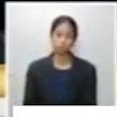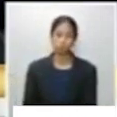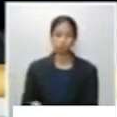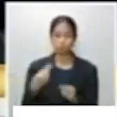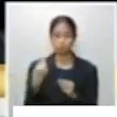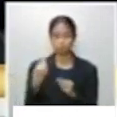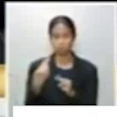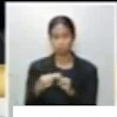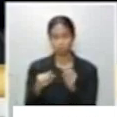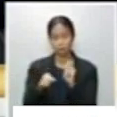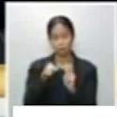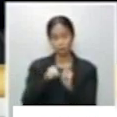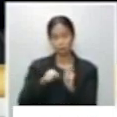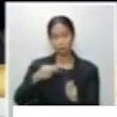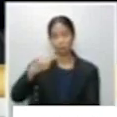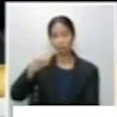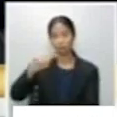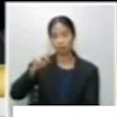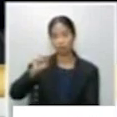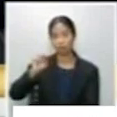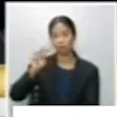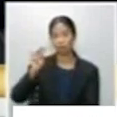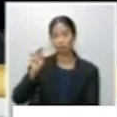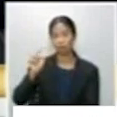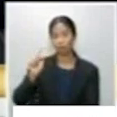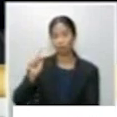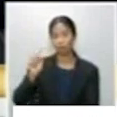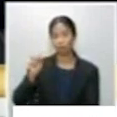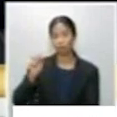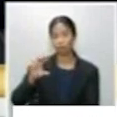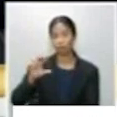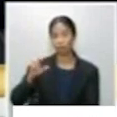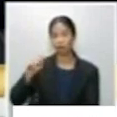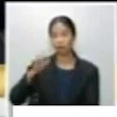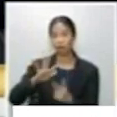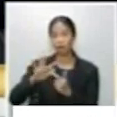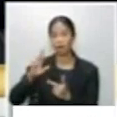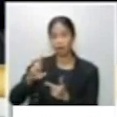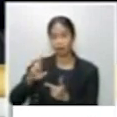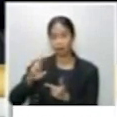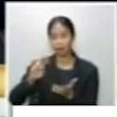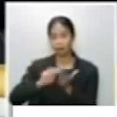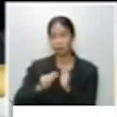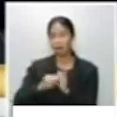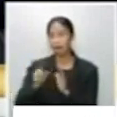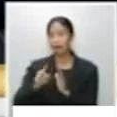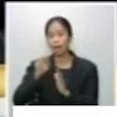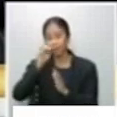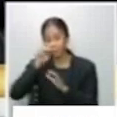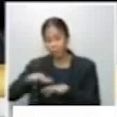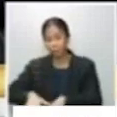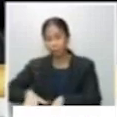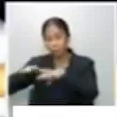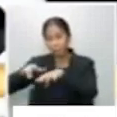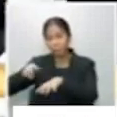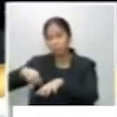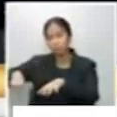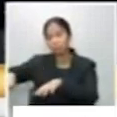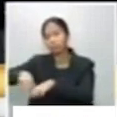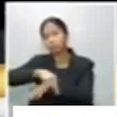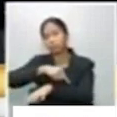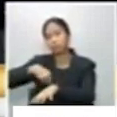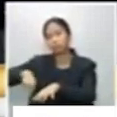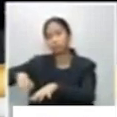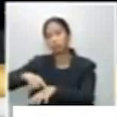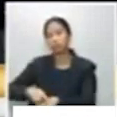ไว้อย่างนี้ครับผมไปอ่านดูแล้วคือบริเวณน้ำท่วมถึงเขียนไว้นี่มันได้ยังไงท่านประธานออกไม่ได้สักอัน